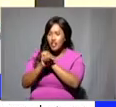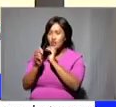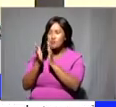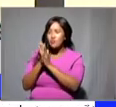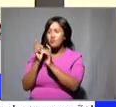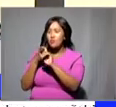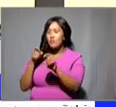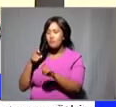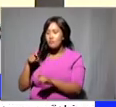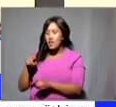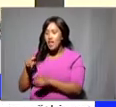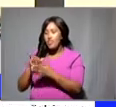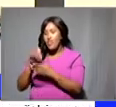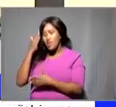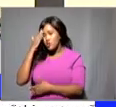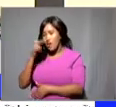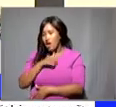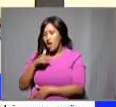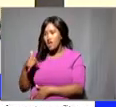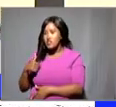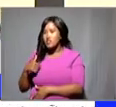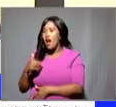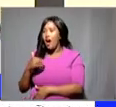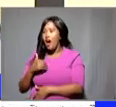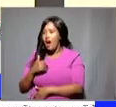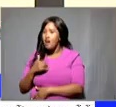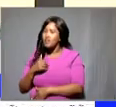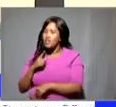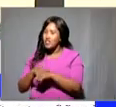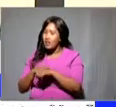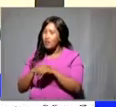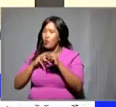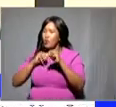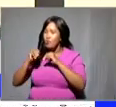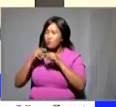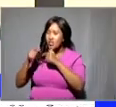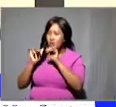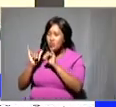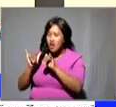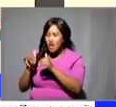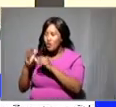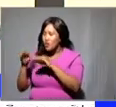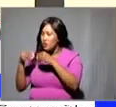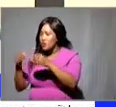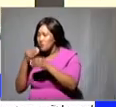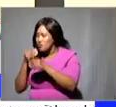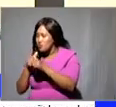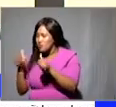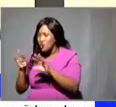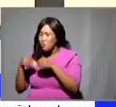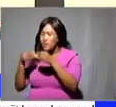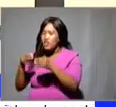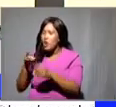hiyo riu nikio twendaga tuheaga nyamu itagwo conservative management tugaendelea gukuiga kahora tugakuhe irio wega tugakuhe